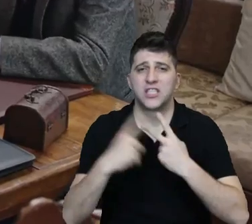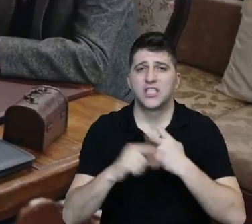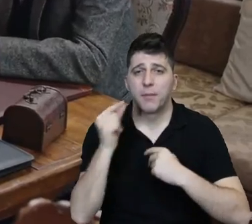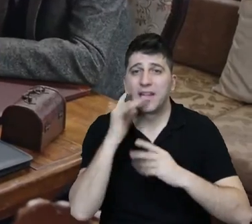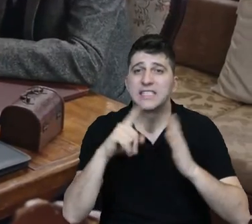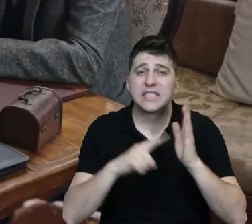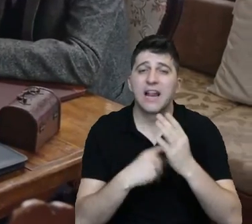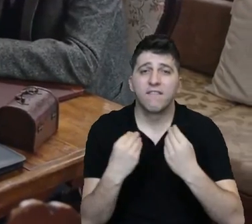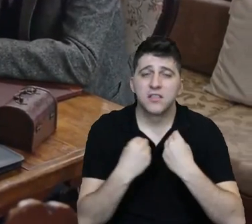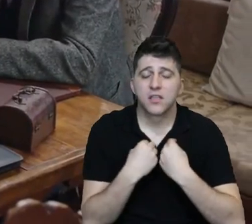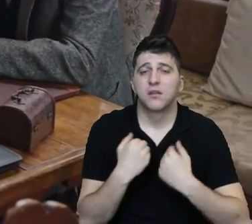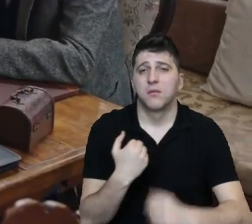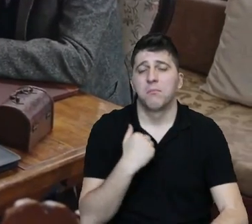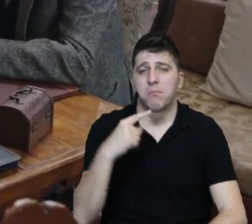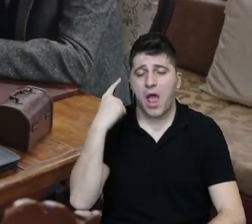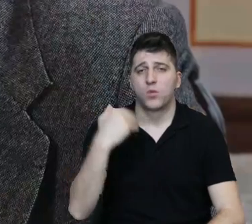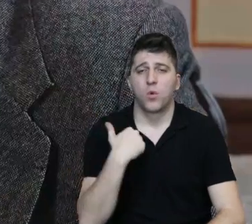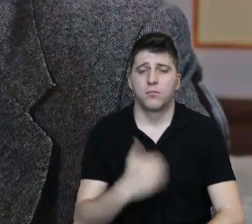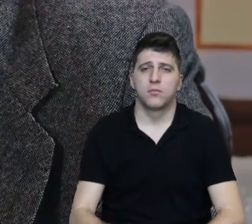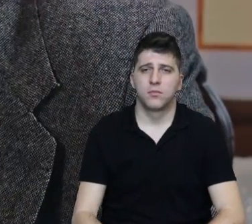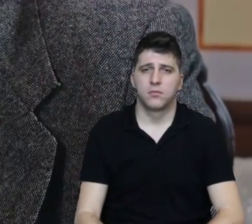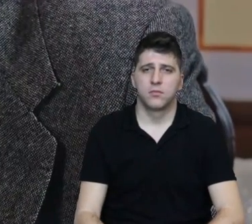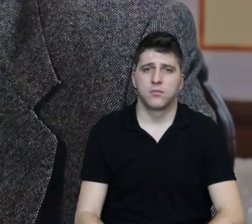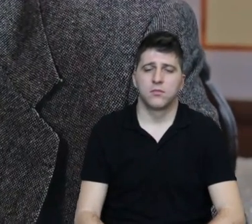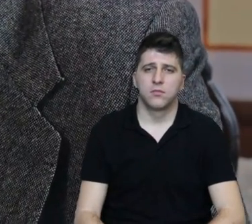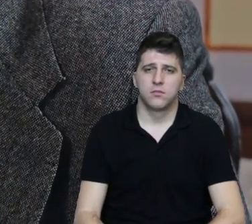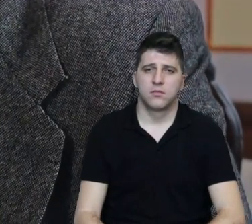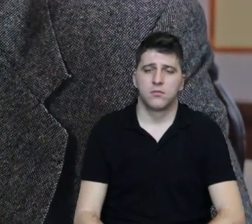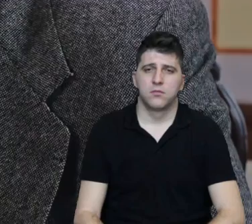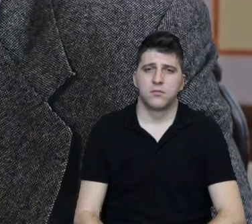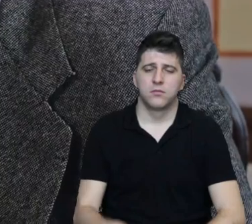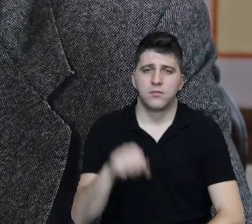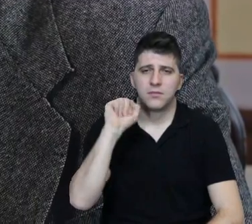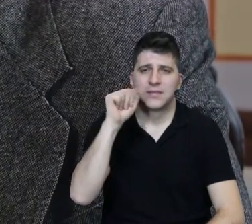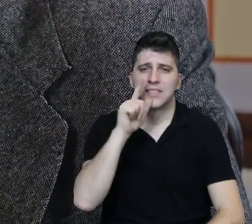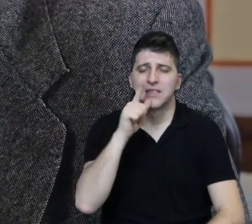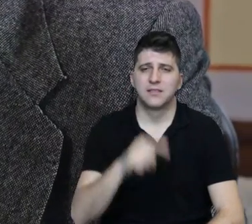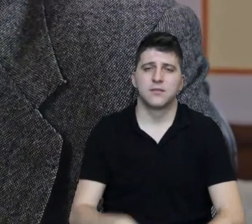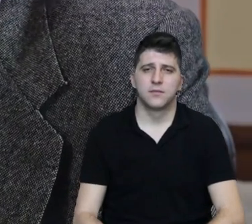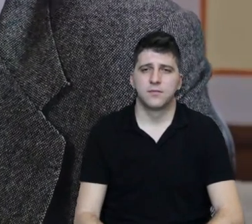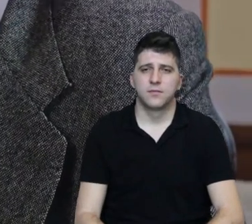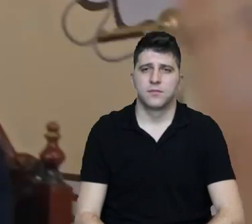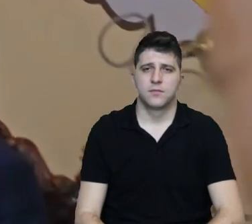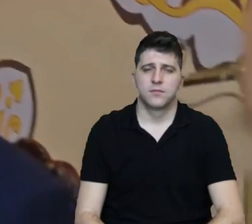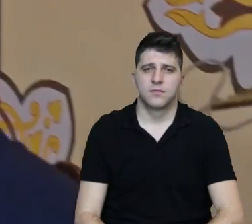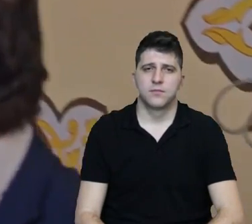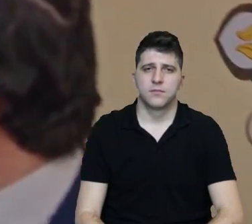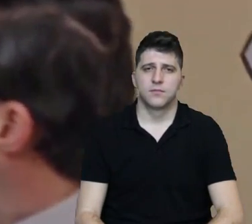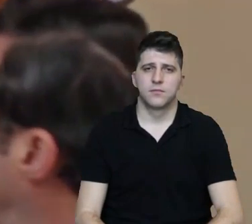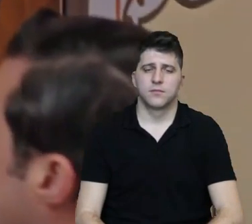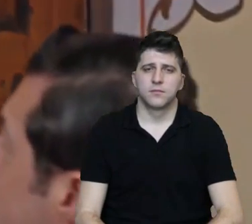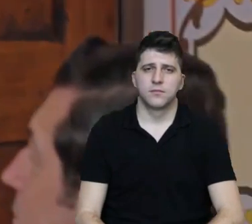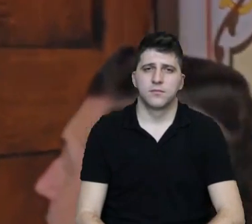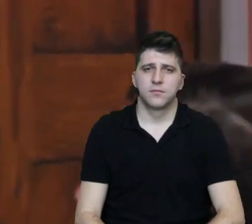nasıl bir delil sunacak açıkçası ben de merak ediyorum. Çalışma masasının başında oturan Ejder düşünceli ifadesiyle kafa salladı. Odaya